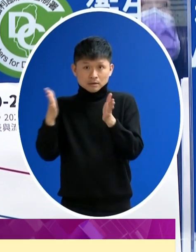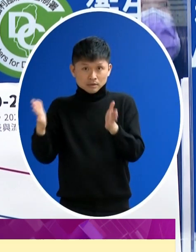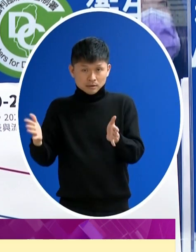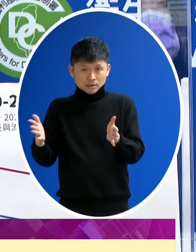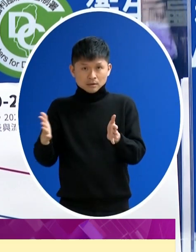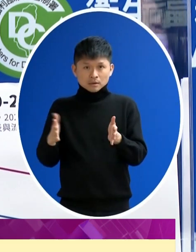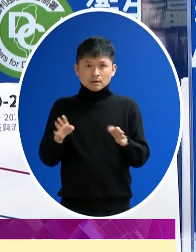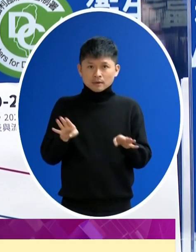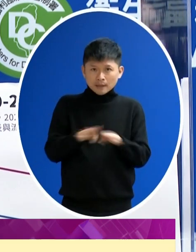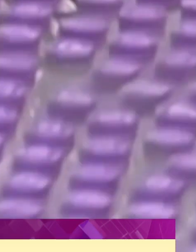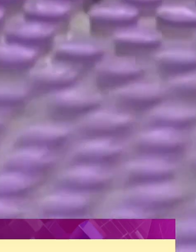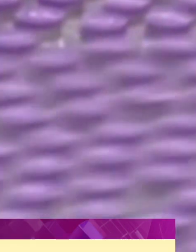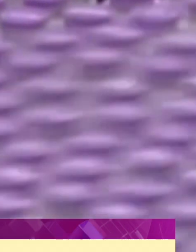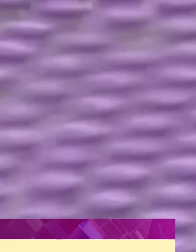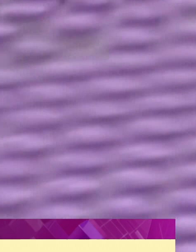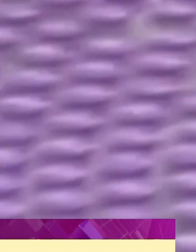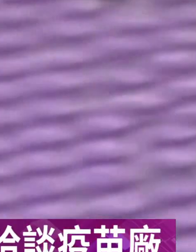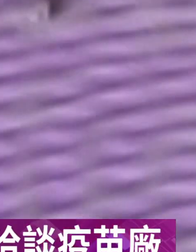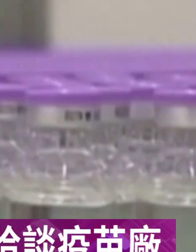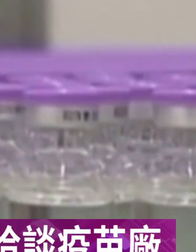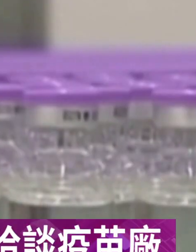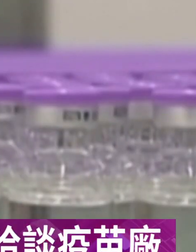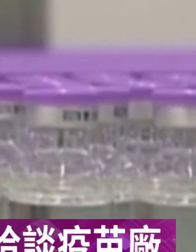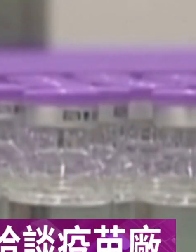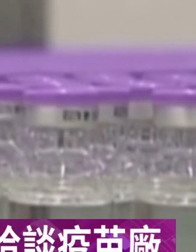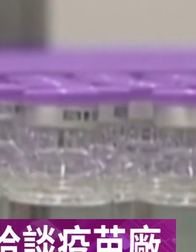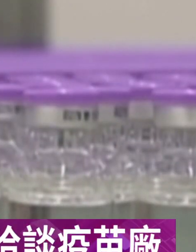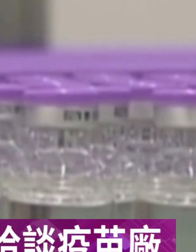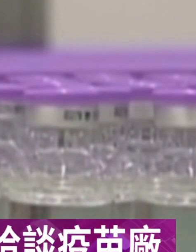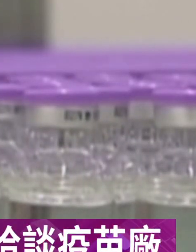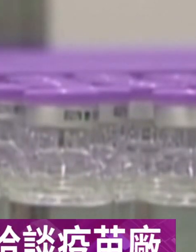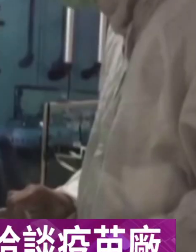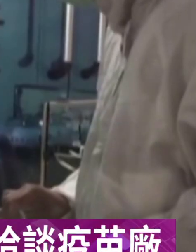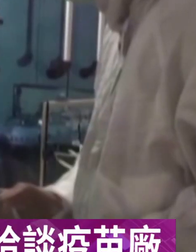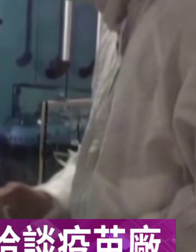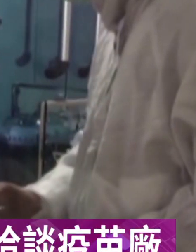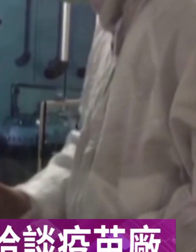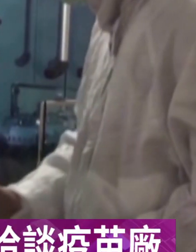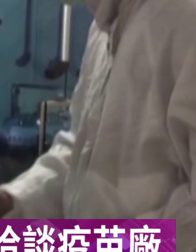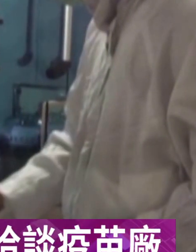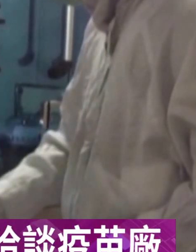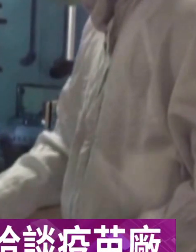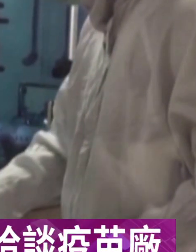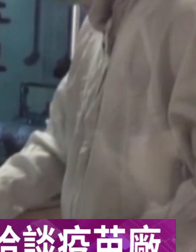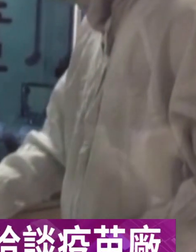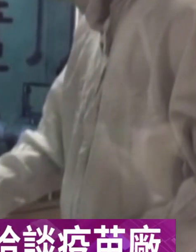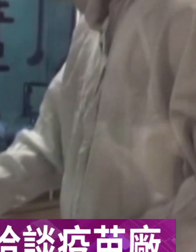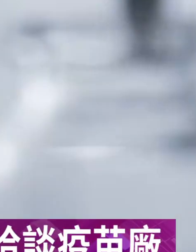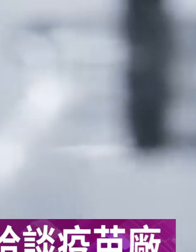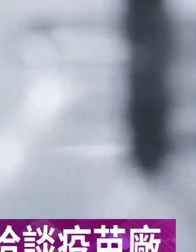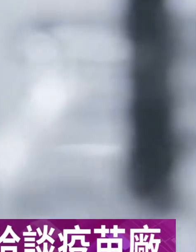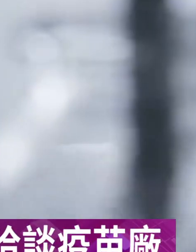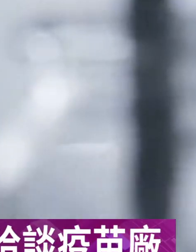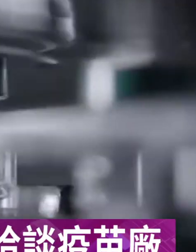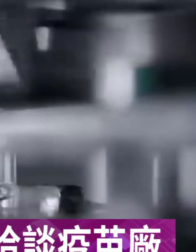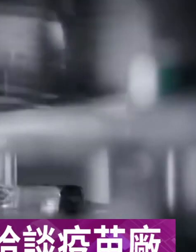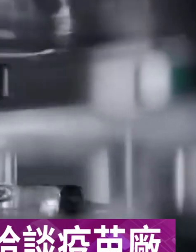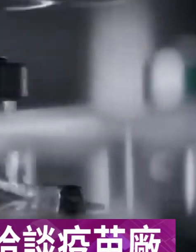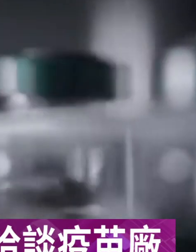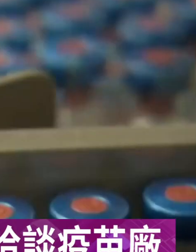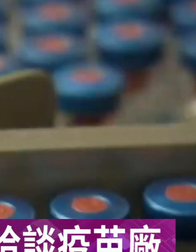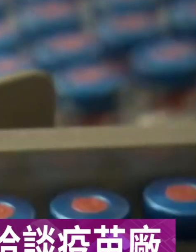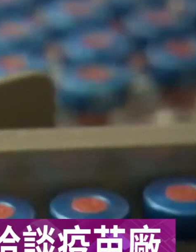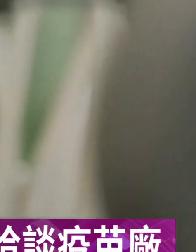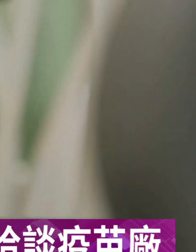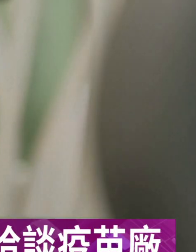续续都会去接洽。 强调买疫苗不会单一投资，因为承担不起风险，原本就有在分批谈。不过原本传出